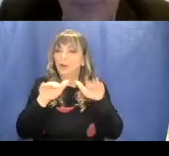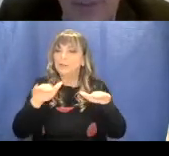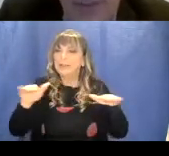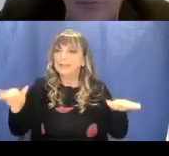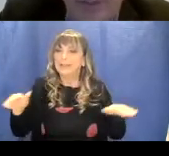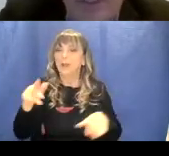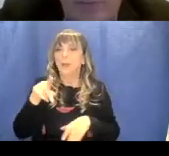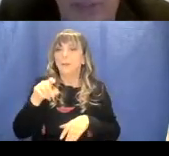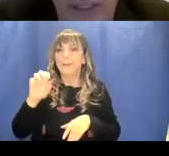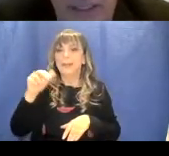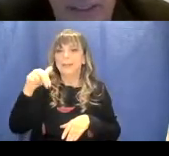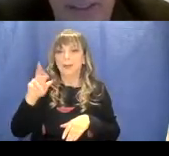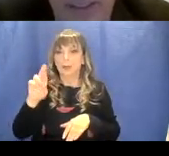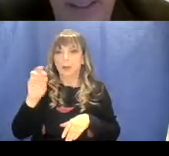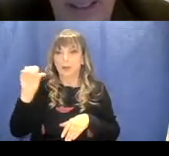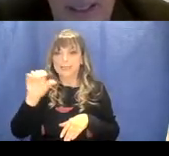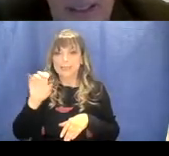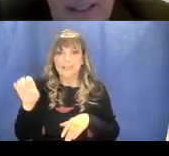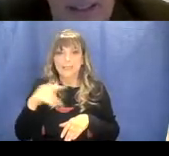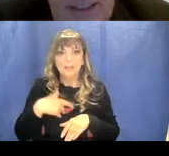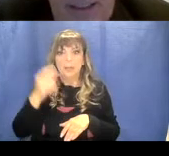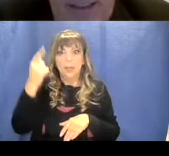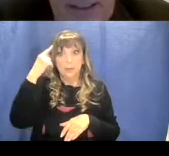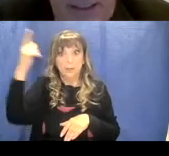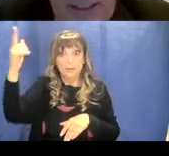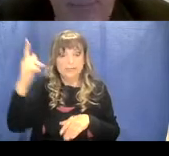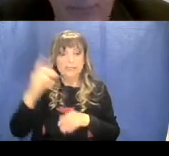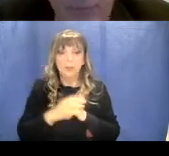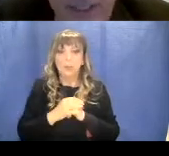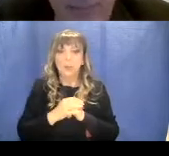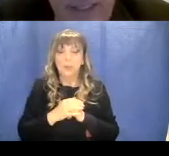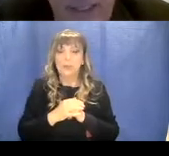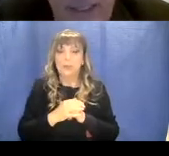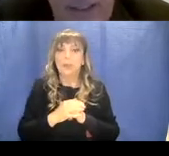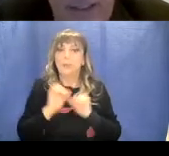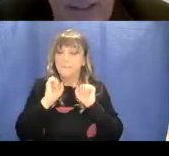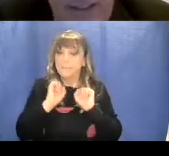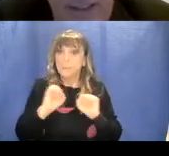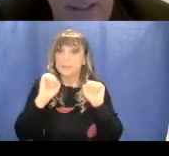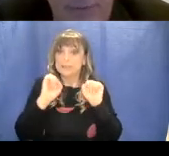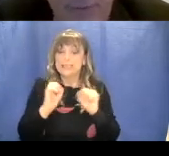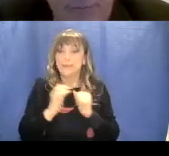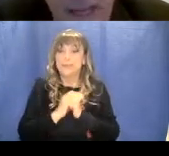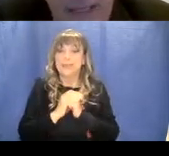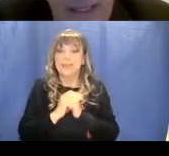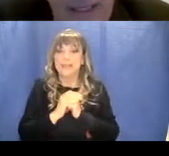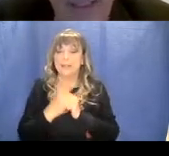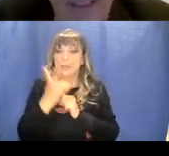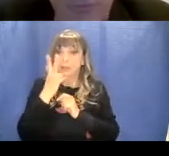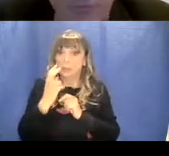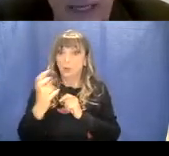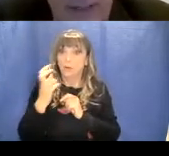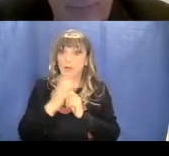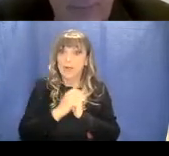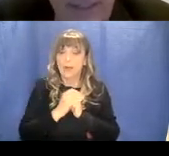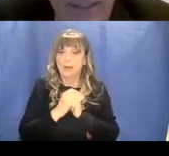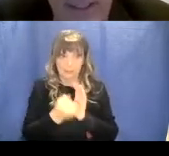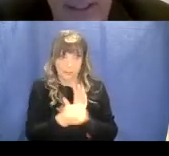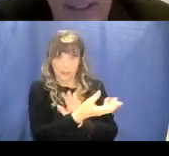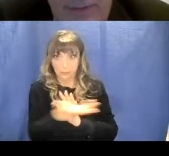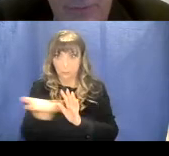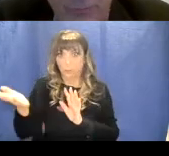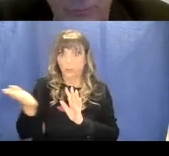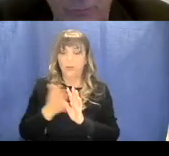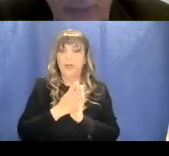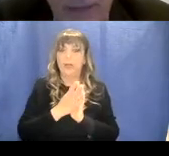intuizione che è possibile trovare in natura queste